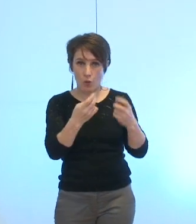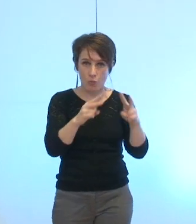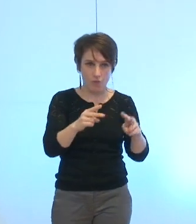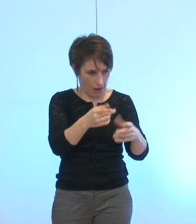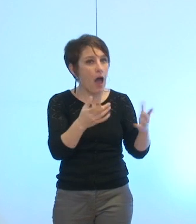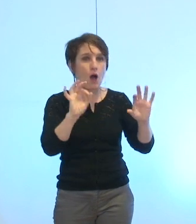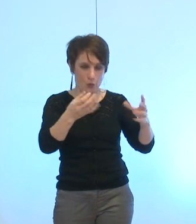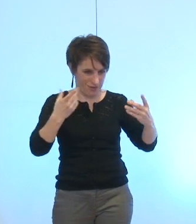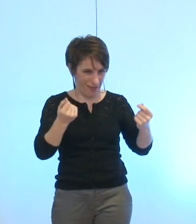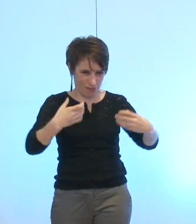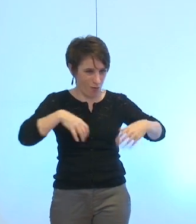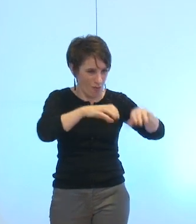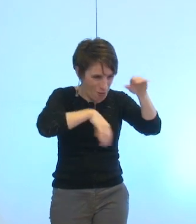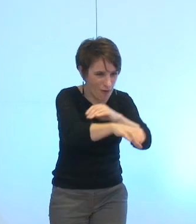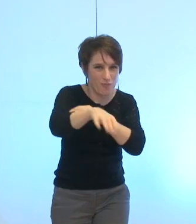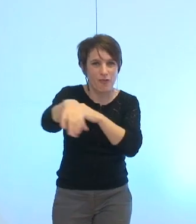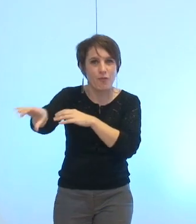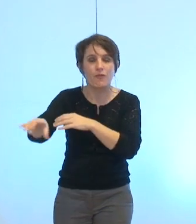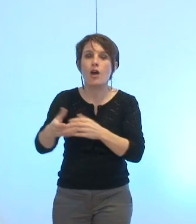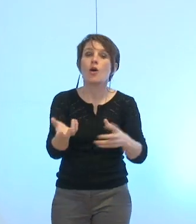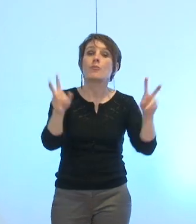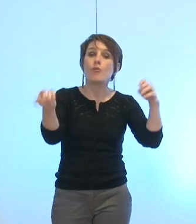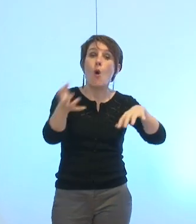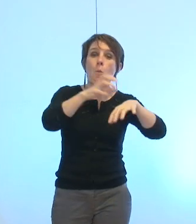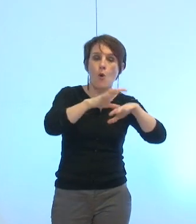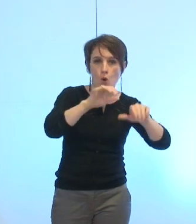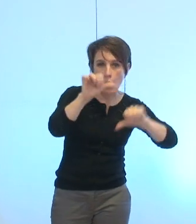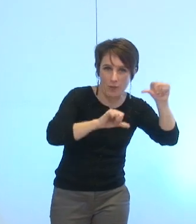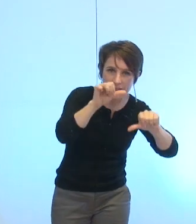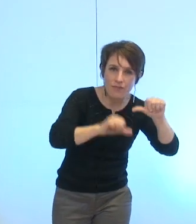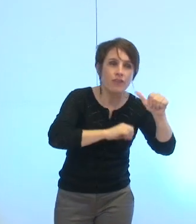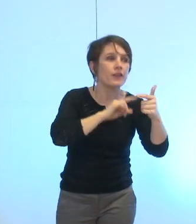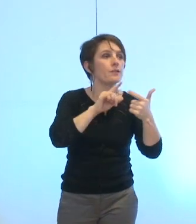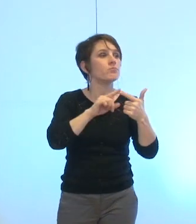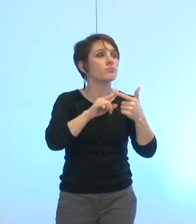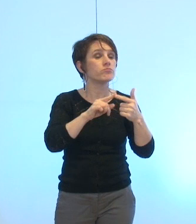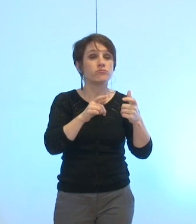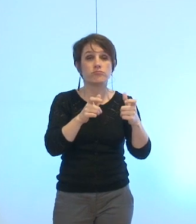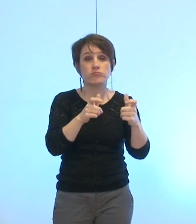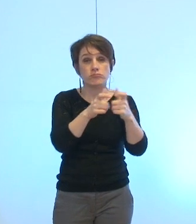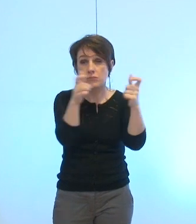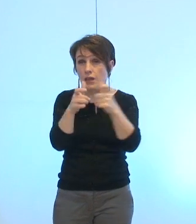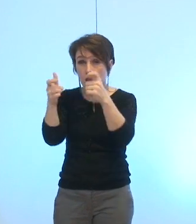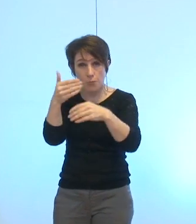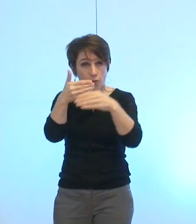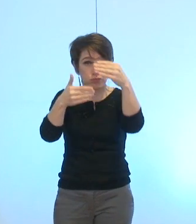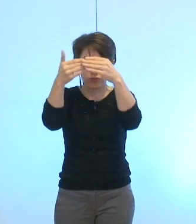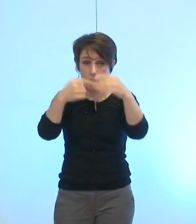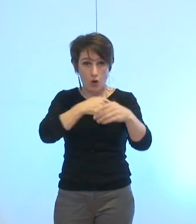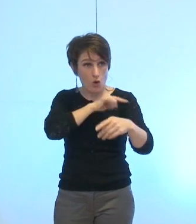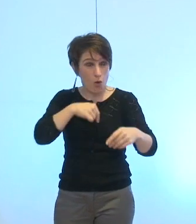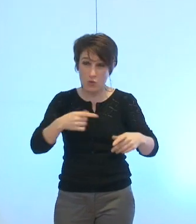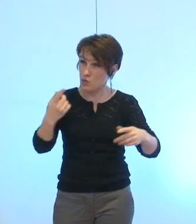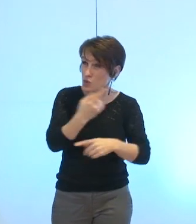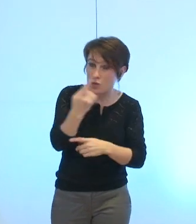éple de compétitivité des équipements que nous n'aurions pas dû porter seul